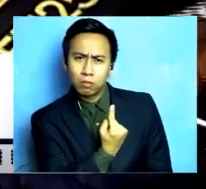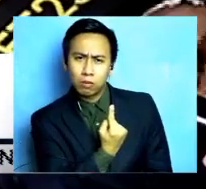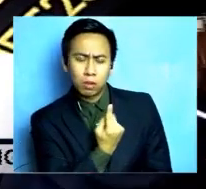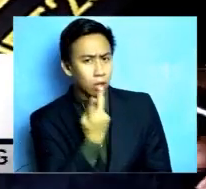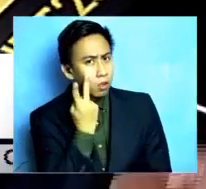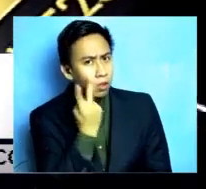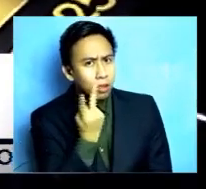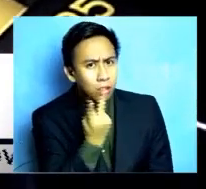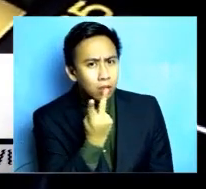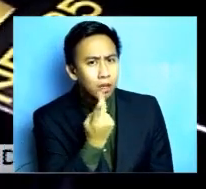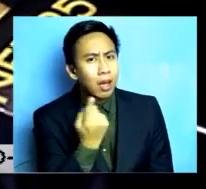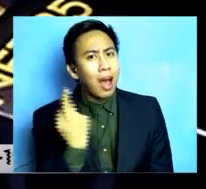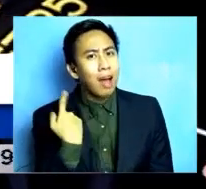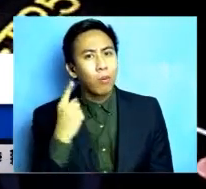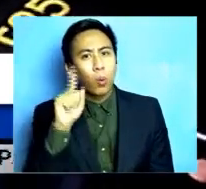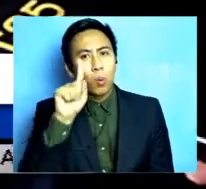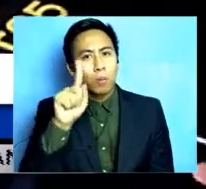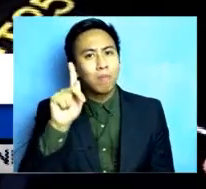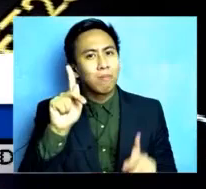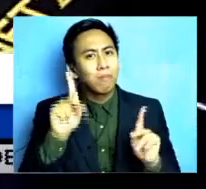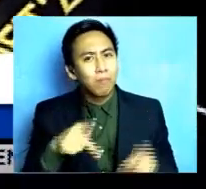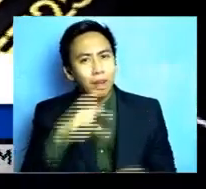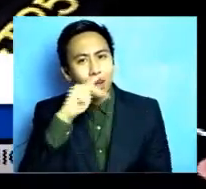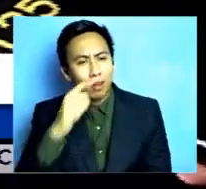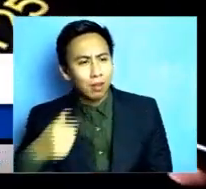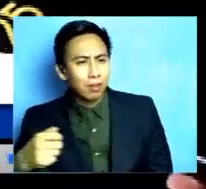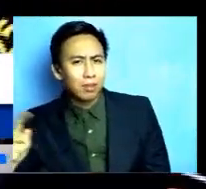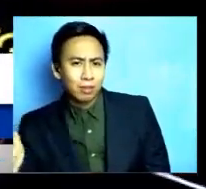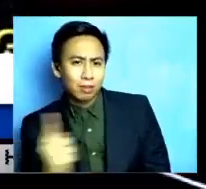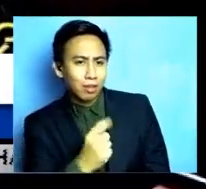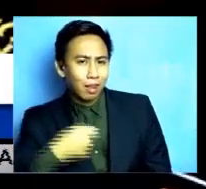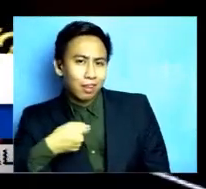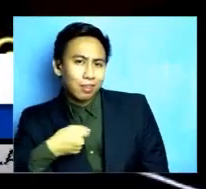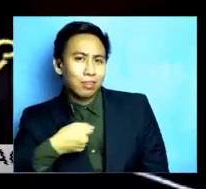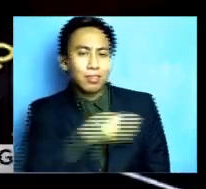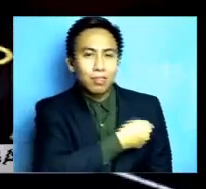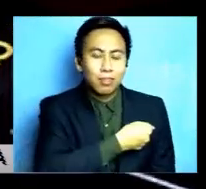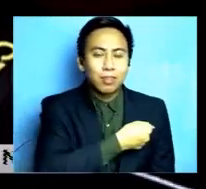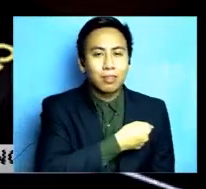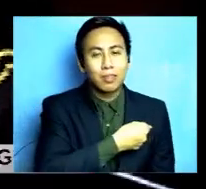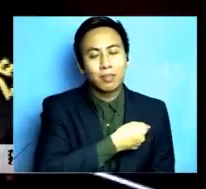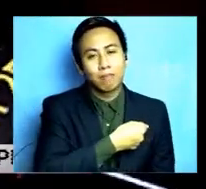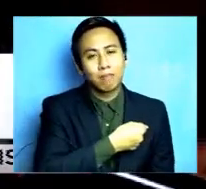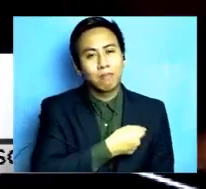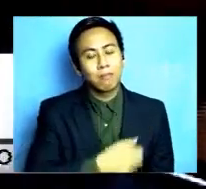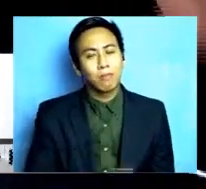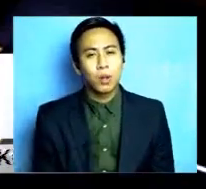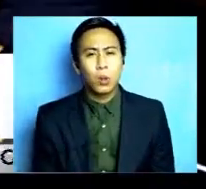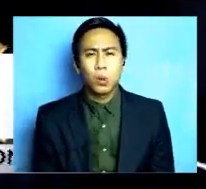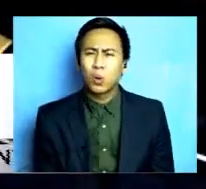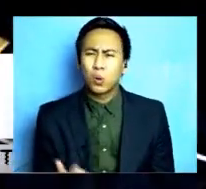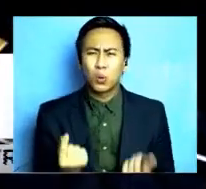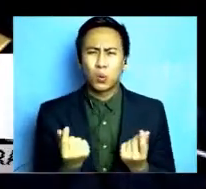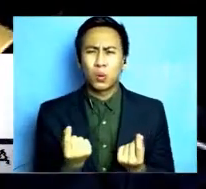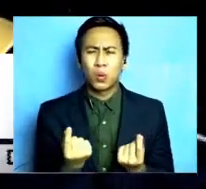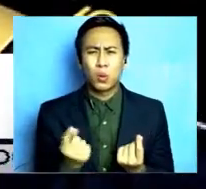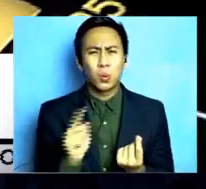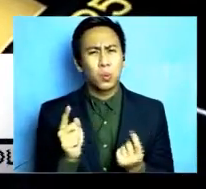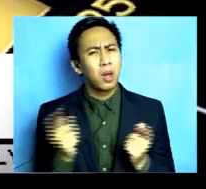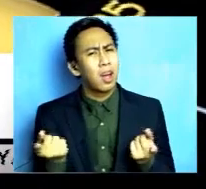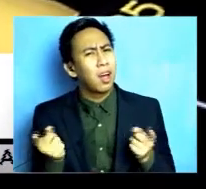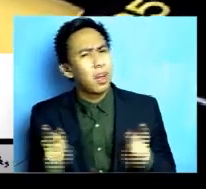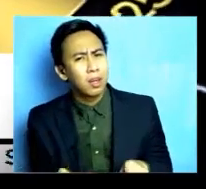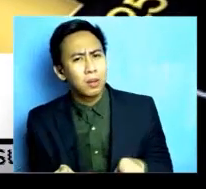bigyan sinaksak niya dito. Tapos ginanong niya pa ng kutsilyo. So sabi ko, ano nangyari?